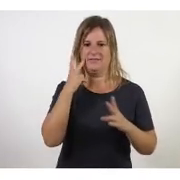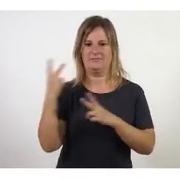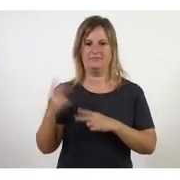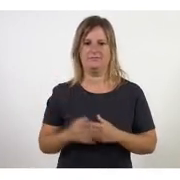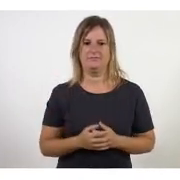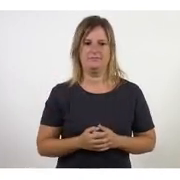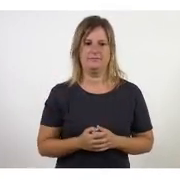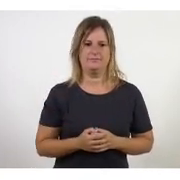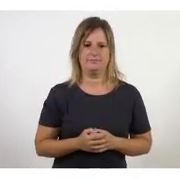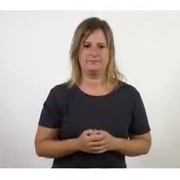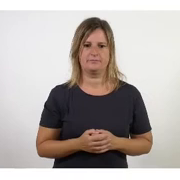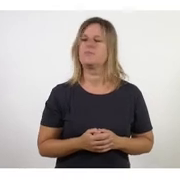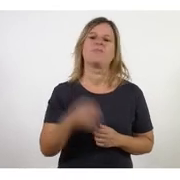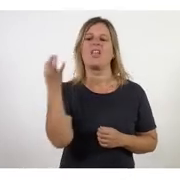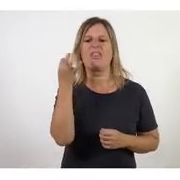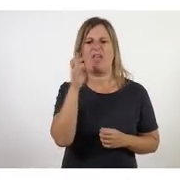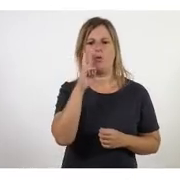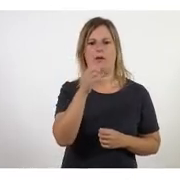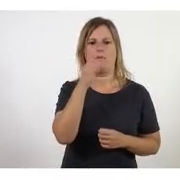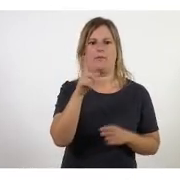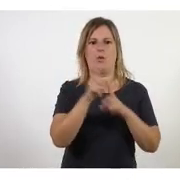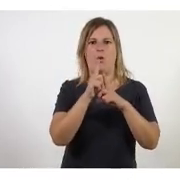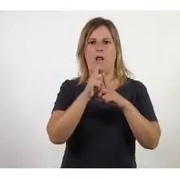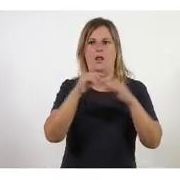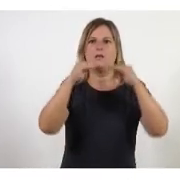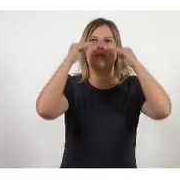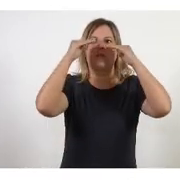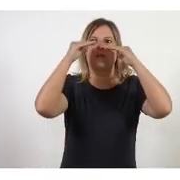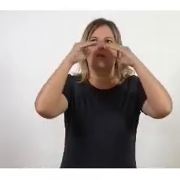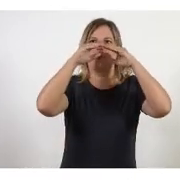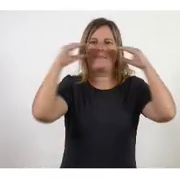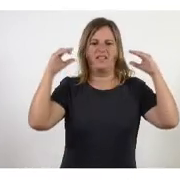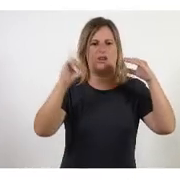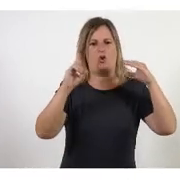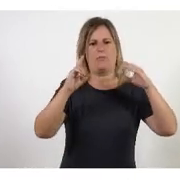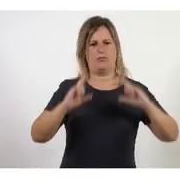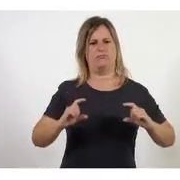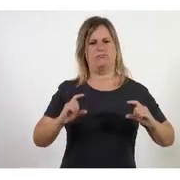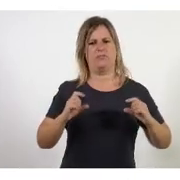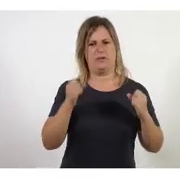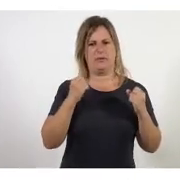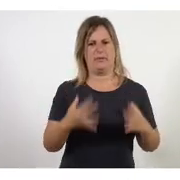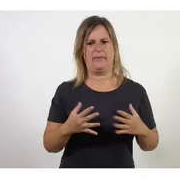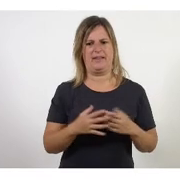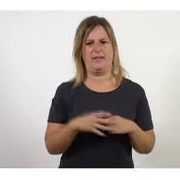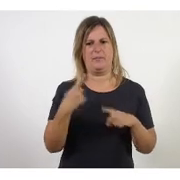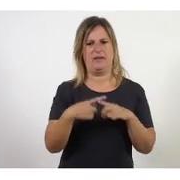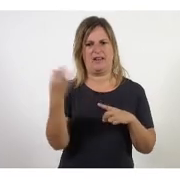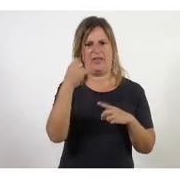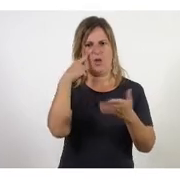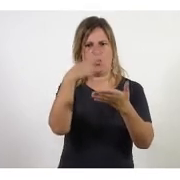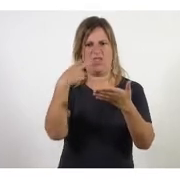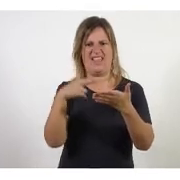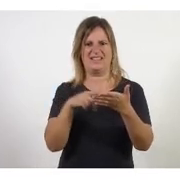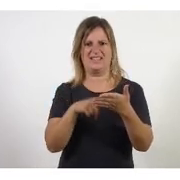Els subtítols s'han de veure bé. No us passeu que tapin mitja pantalla, però sigueu generoses, perquè s'han de llegir amb una pantalla d'un